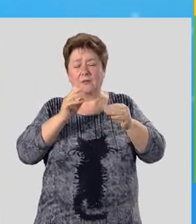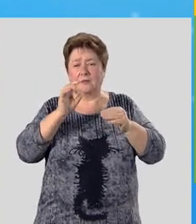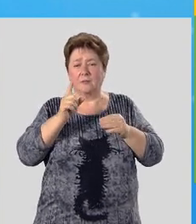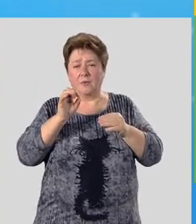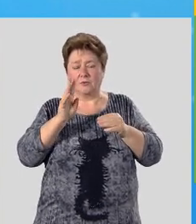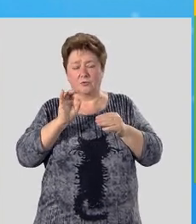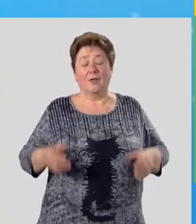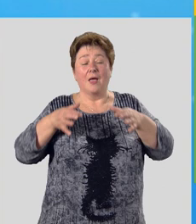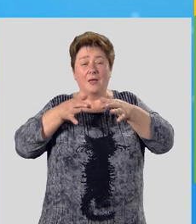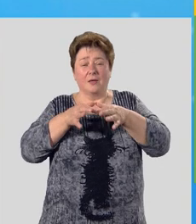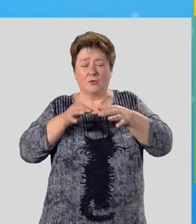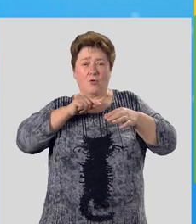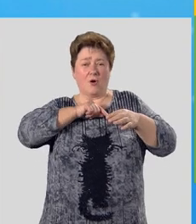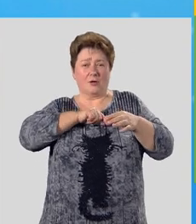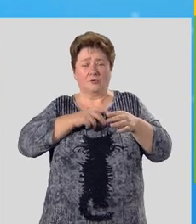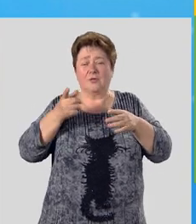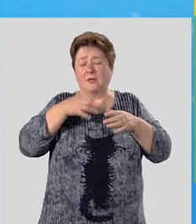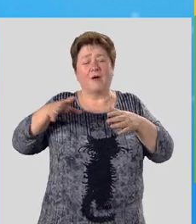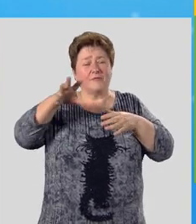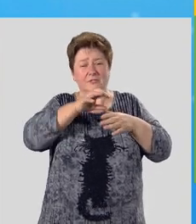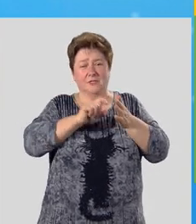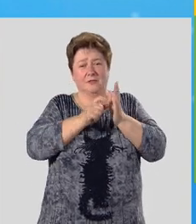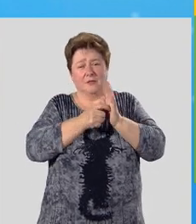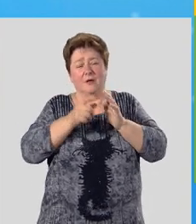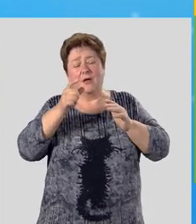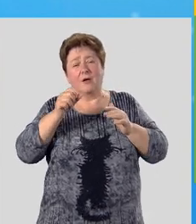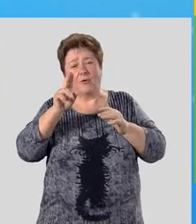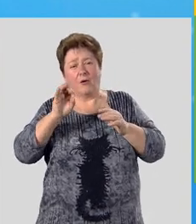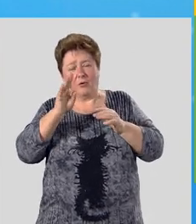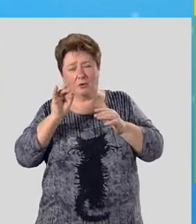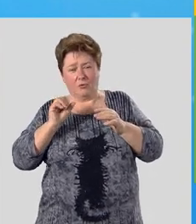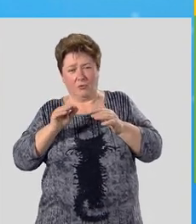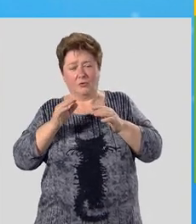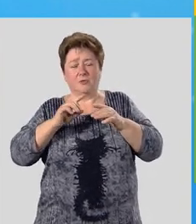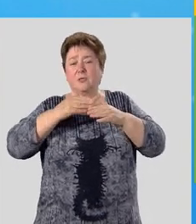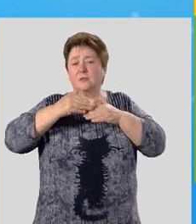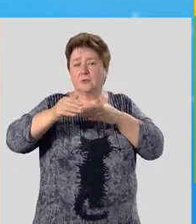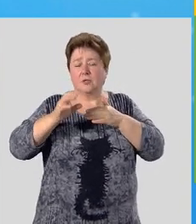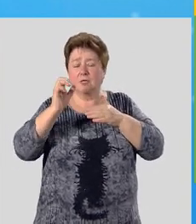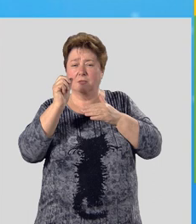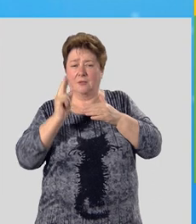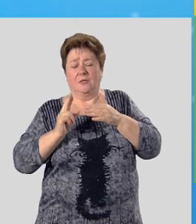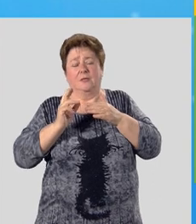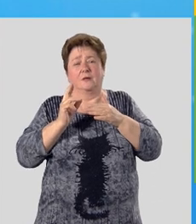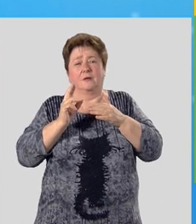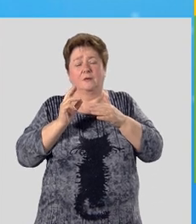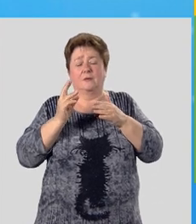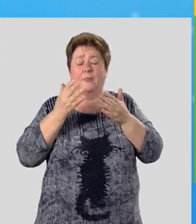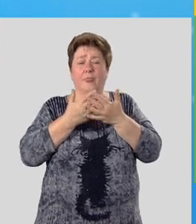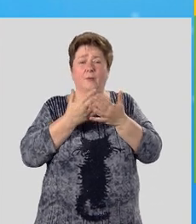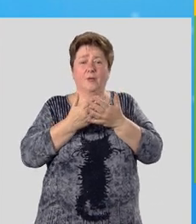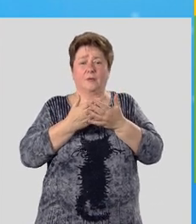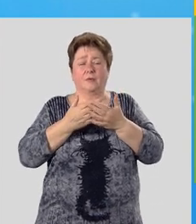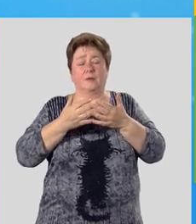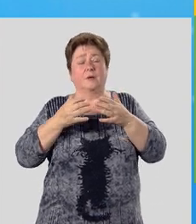рибосом. Ядро характерно для всех клеток эукариот, за исключением специализированных,